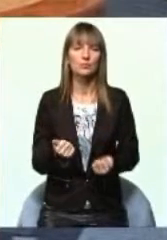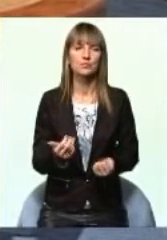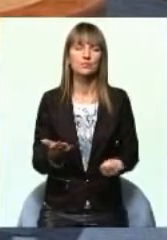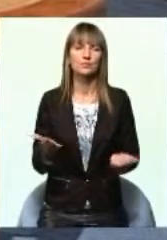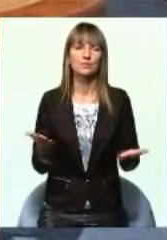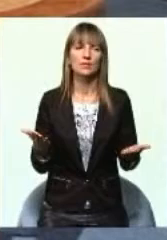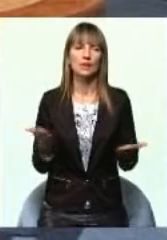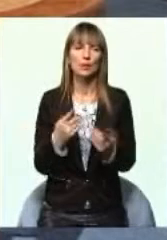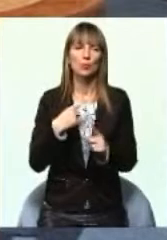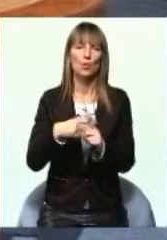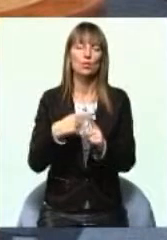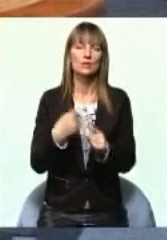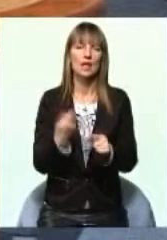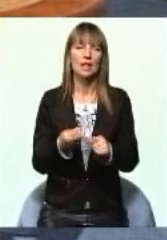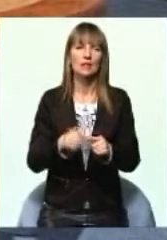цій професії?